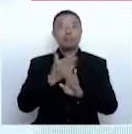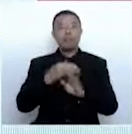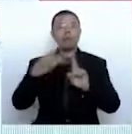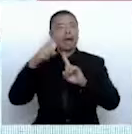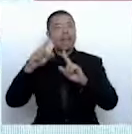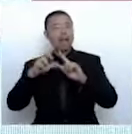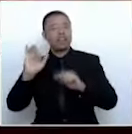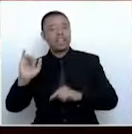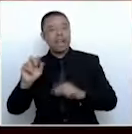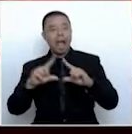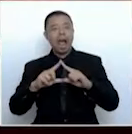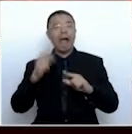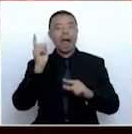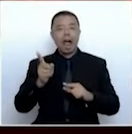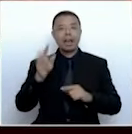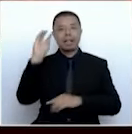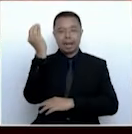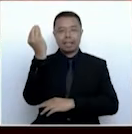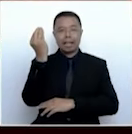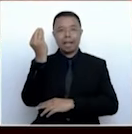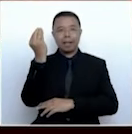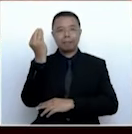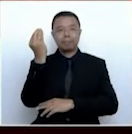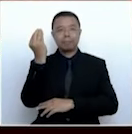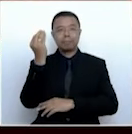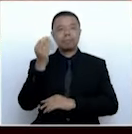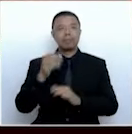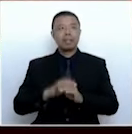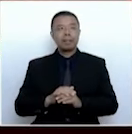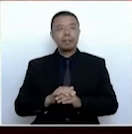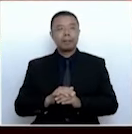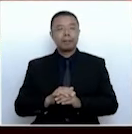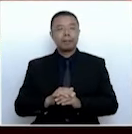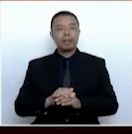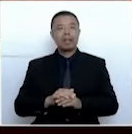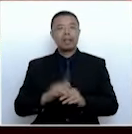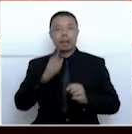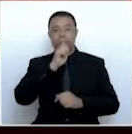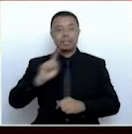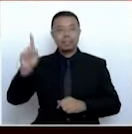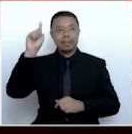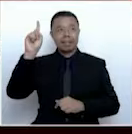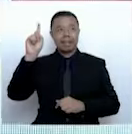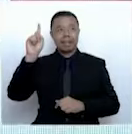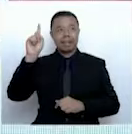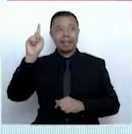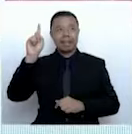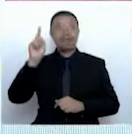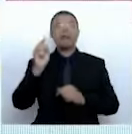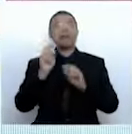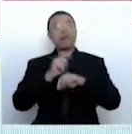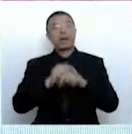Batavia ada Jakarta, Jayakarta. Dengan bismillah. Waktu habis, Pak